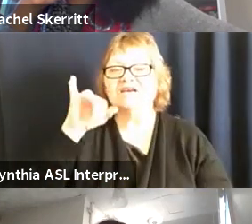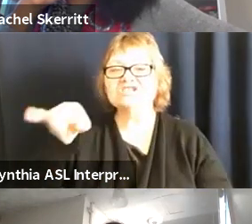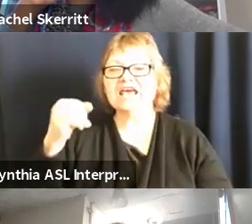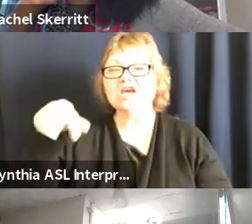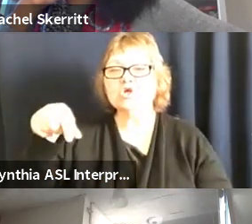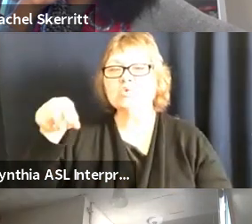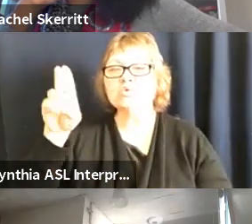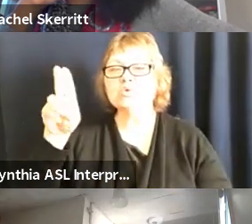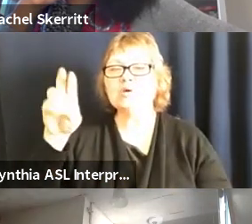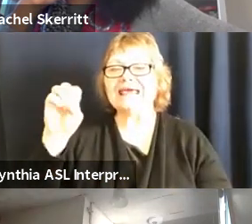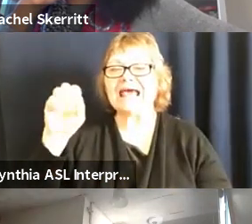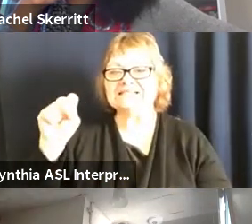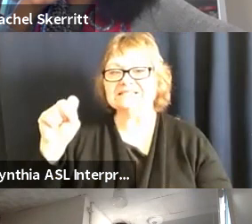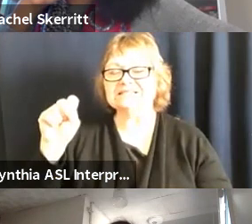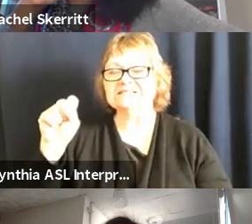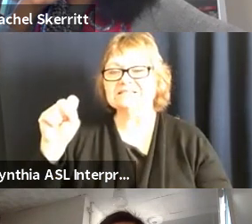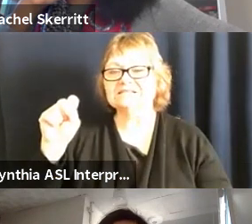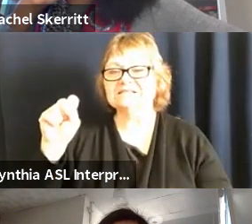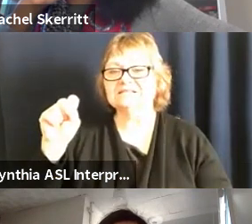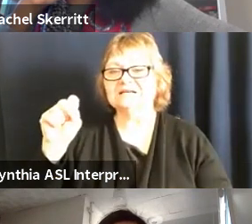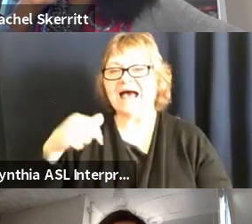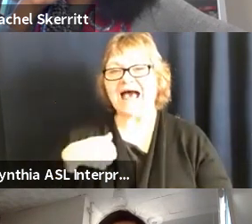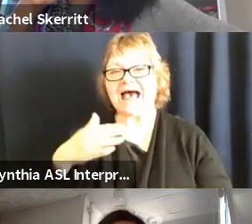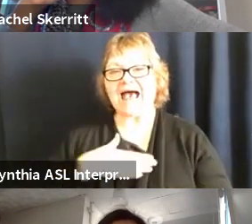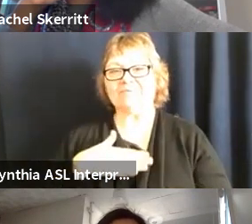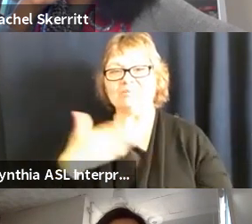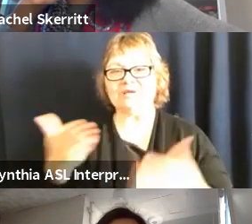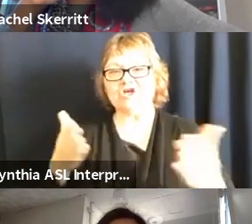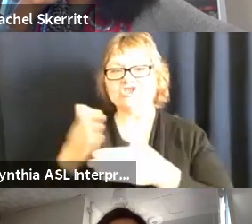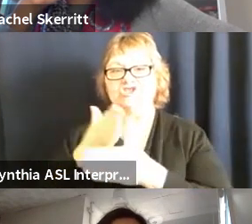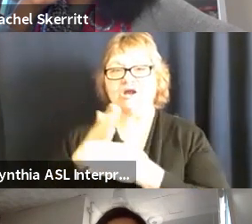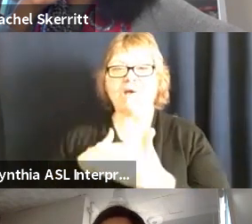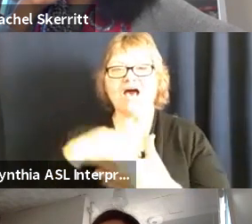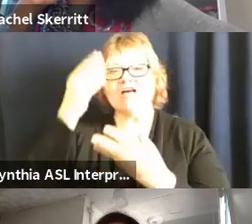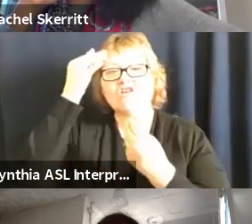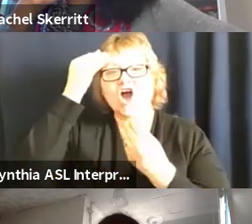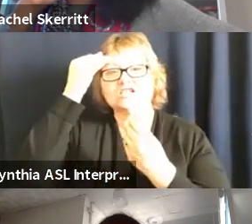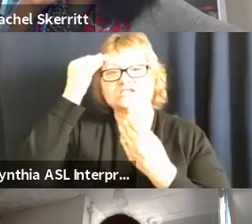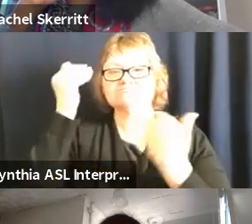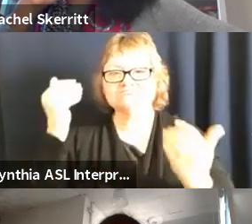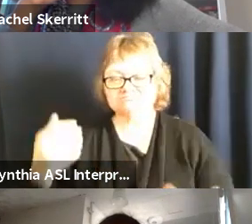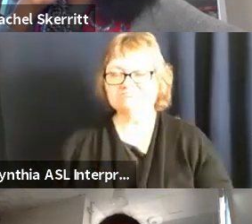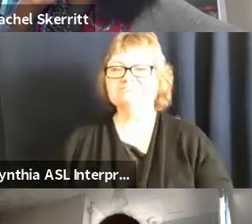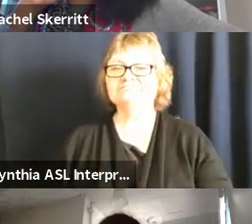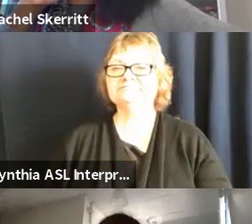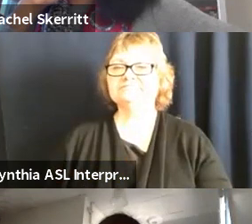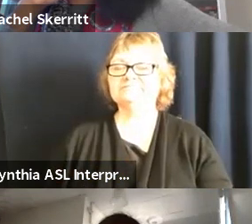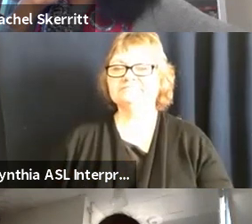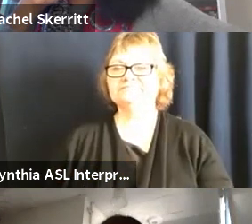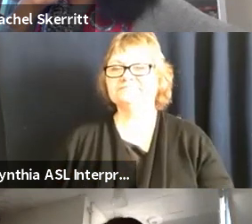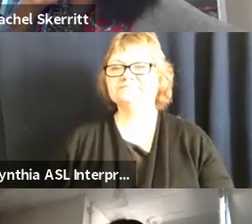JQUS. I am happy to be here to share my thoughts with you. 好，继续，Leah。 Yeah,